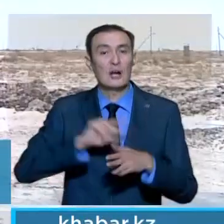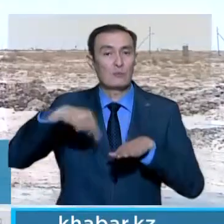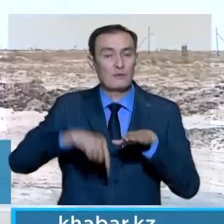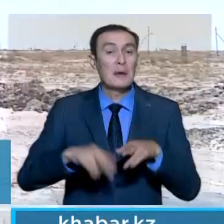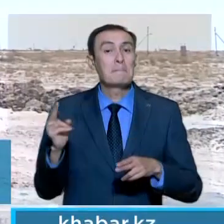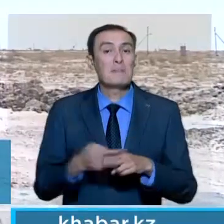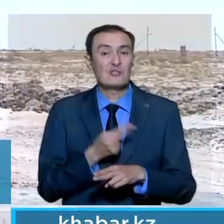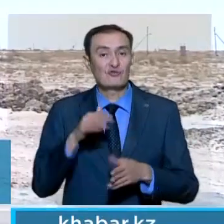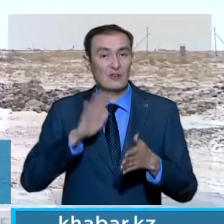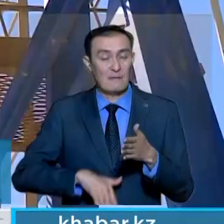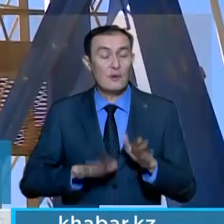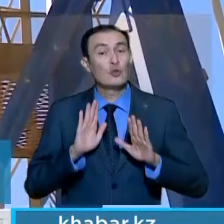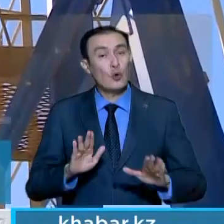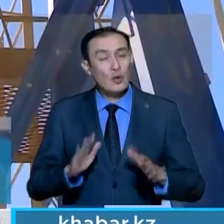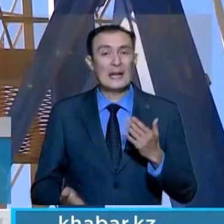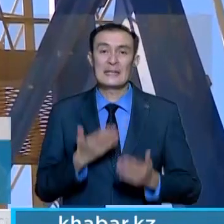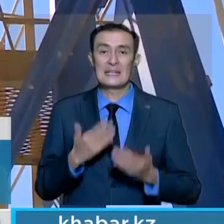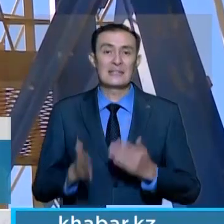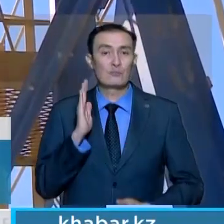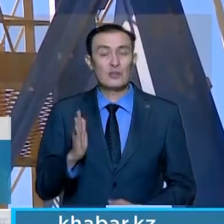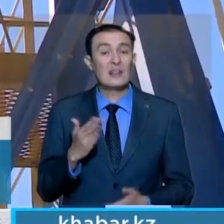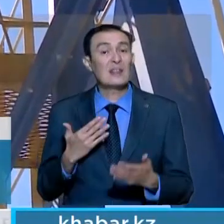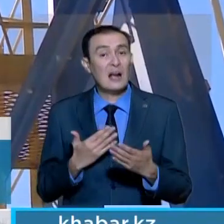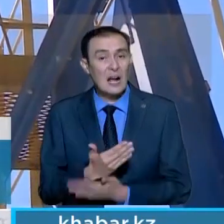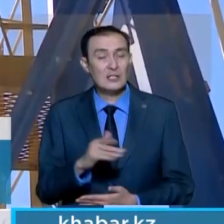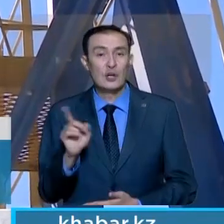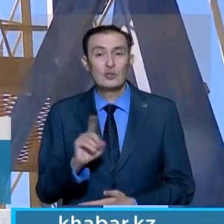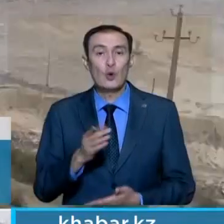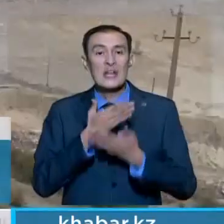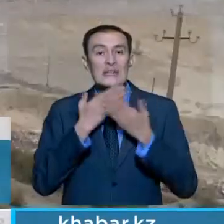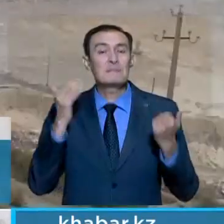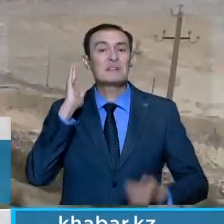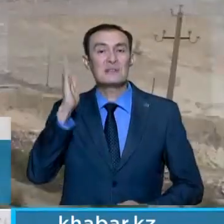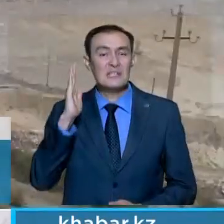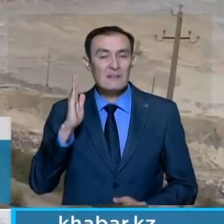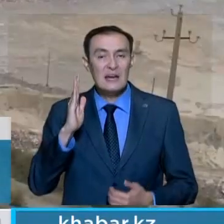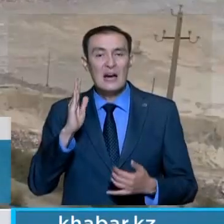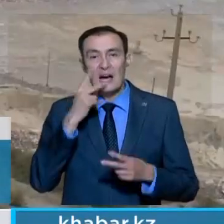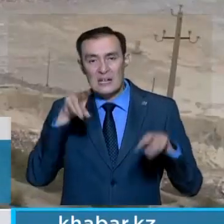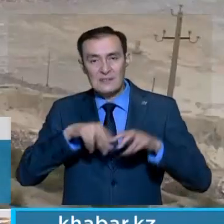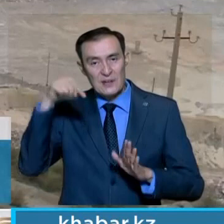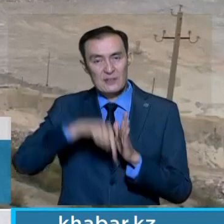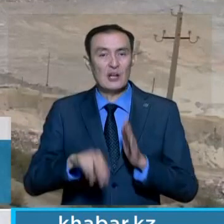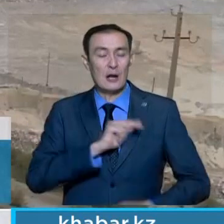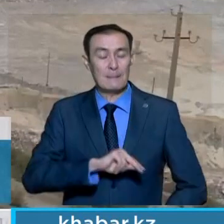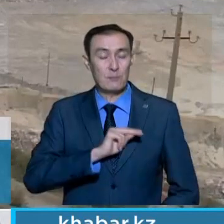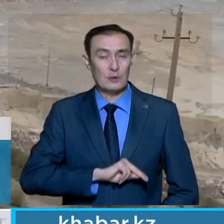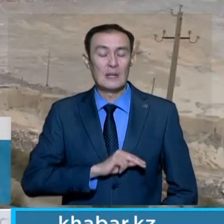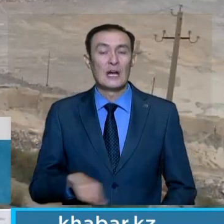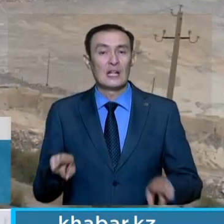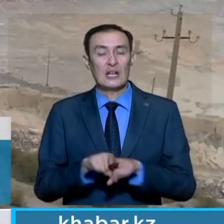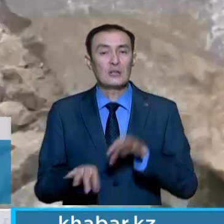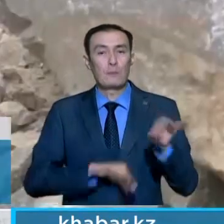без штрафов. Правда, только в случае, если будет доказано, что нет перспективы сейсморазведывательных работ.